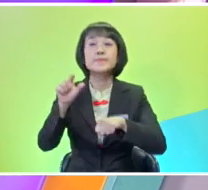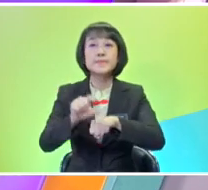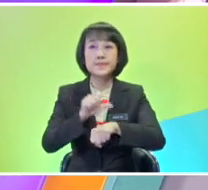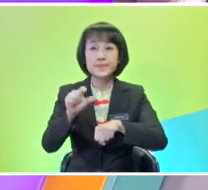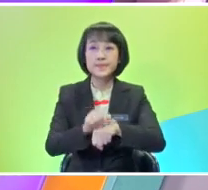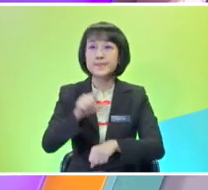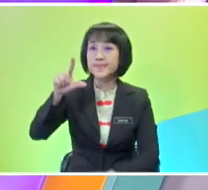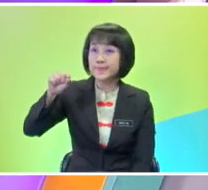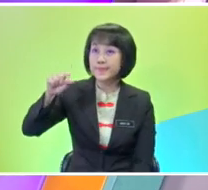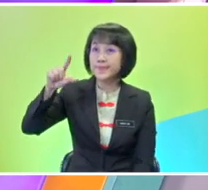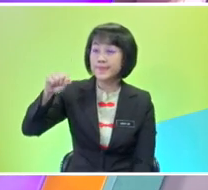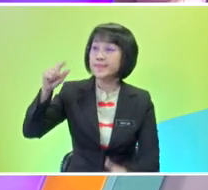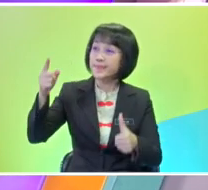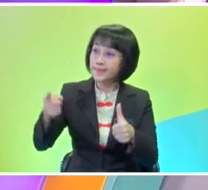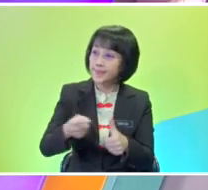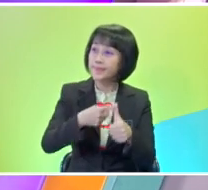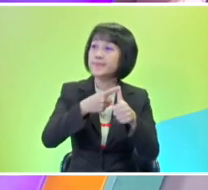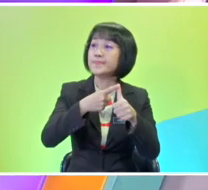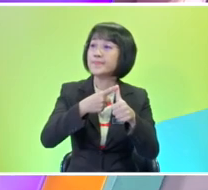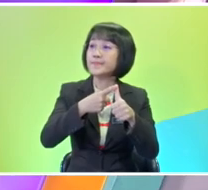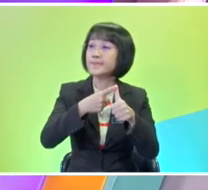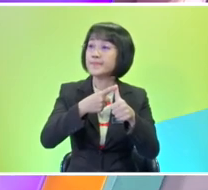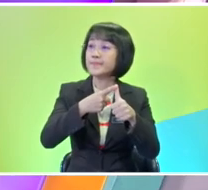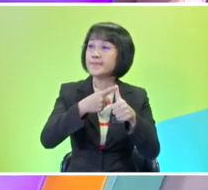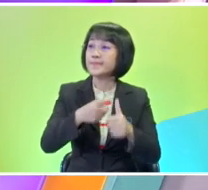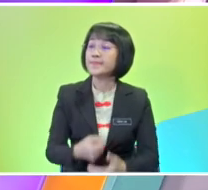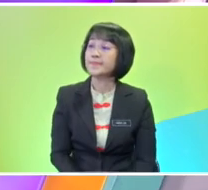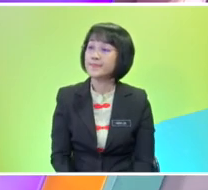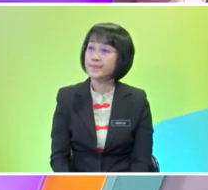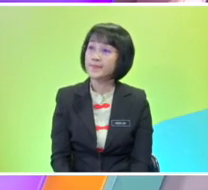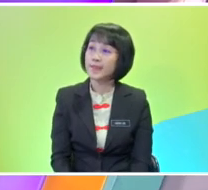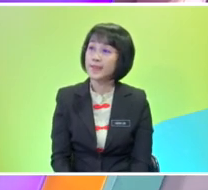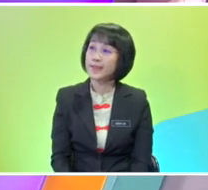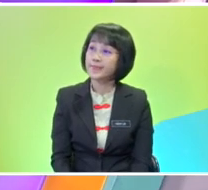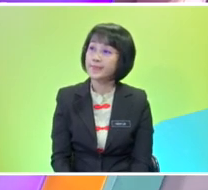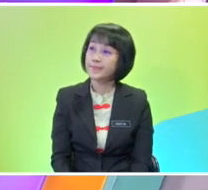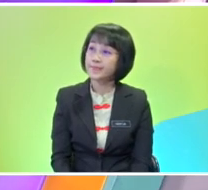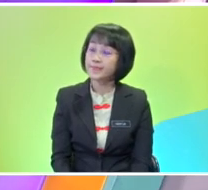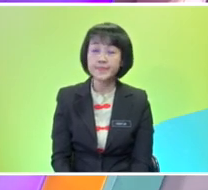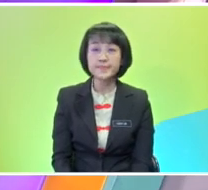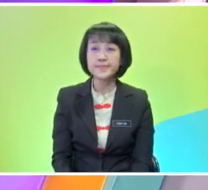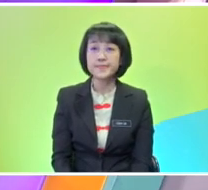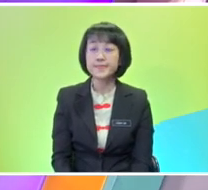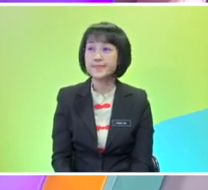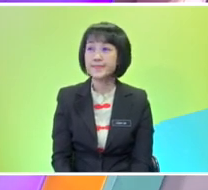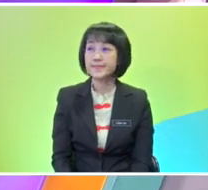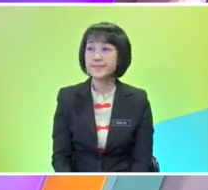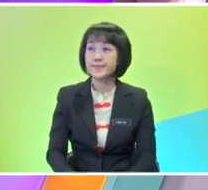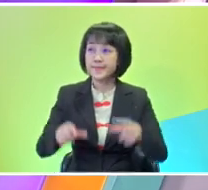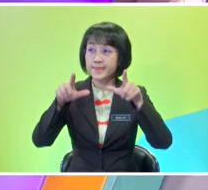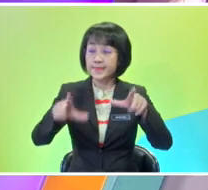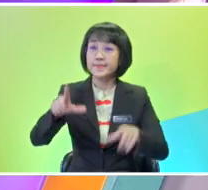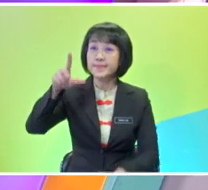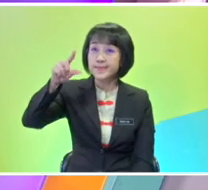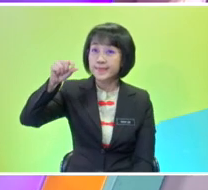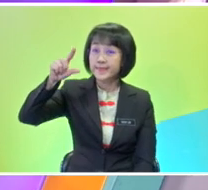dahulu oke bagaimana caranya Oke kita Letakkan pada